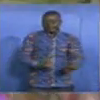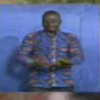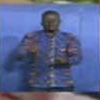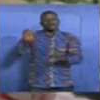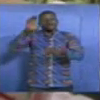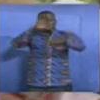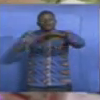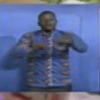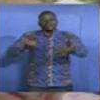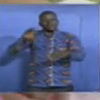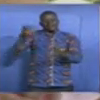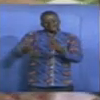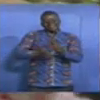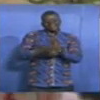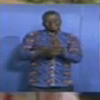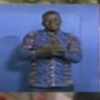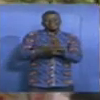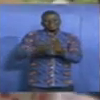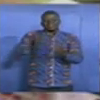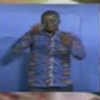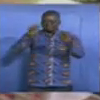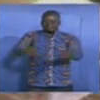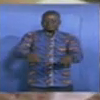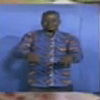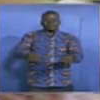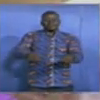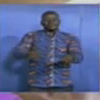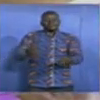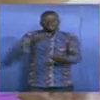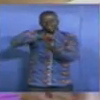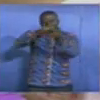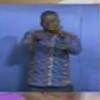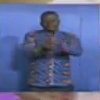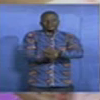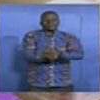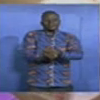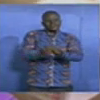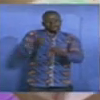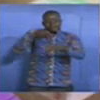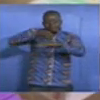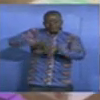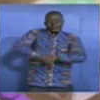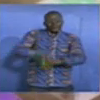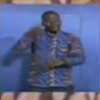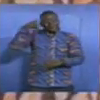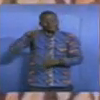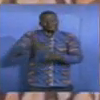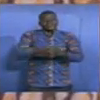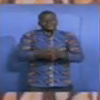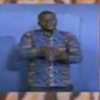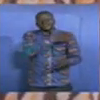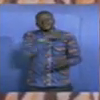à des technologies qui peuvent transformer en profondeur nos campagnes. Et c'est